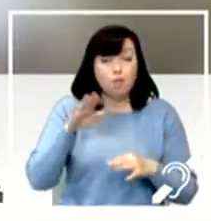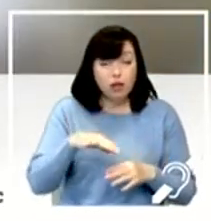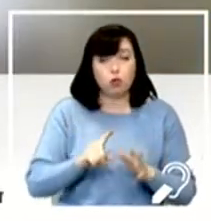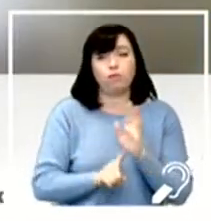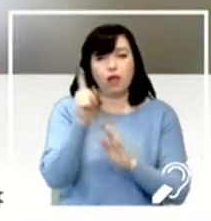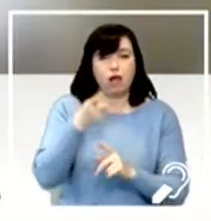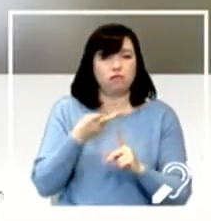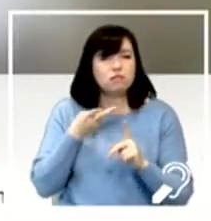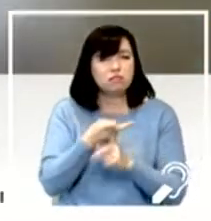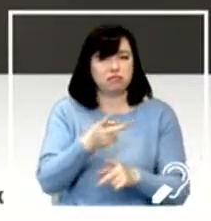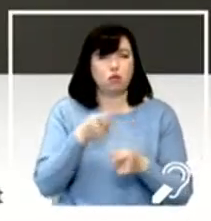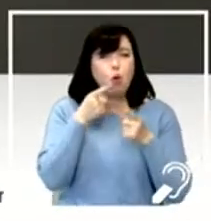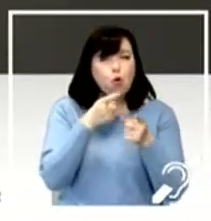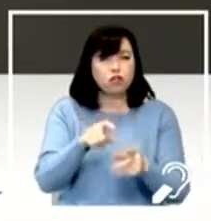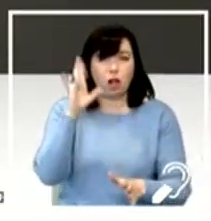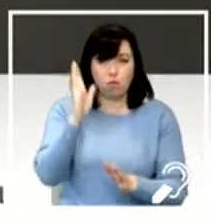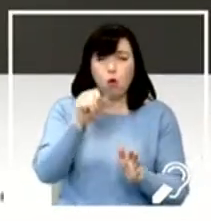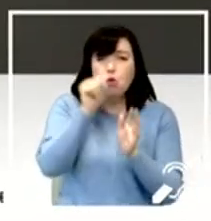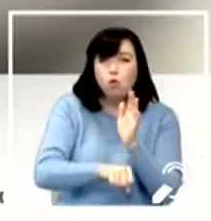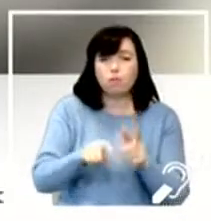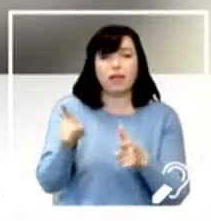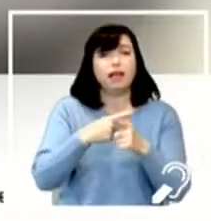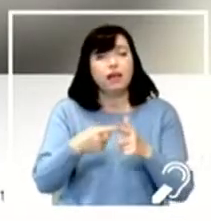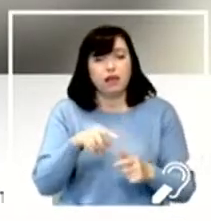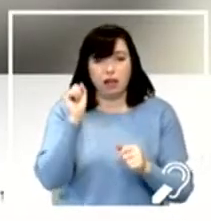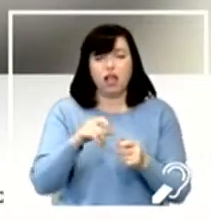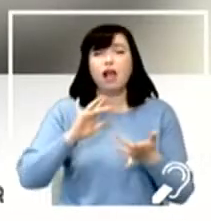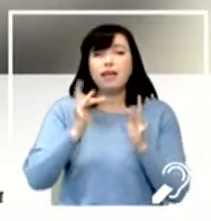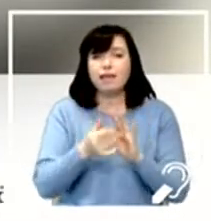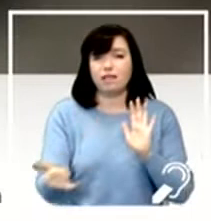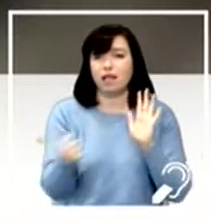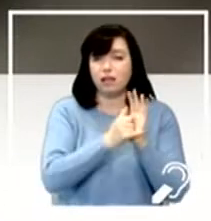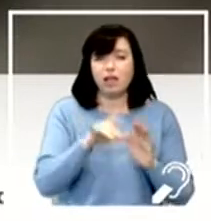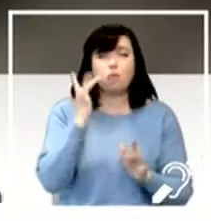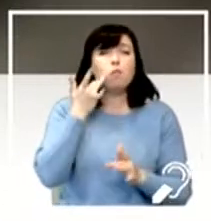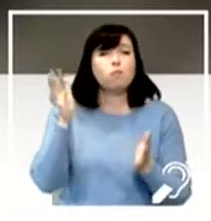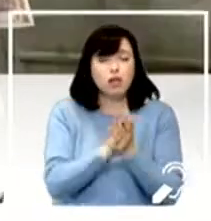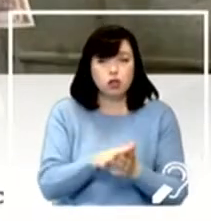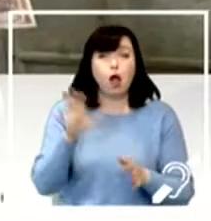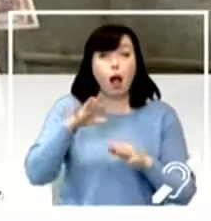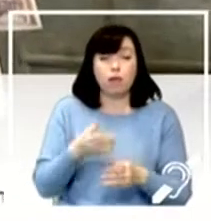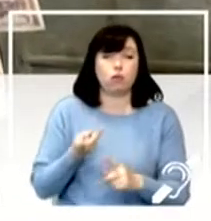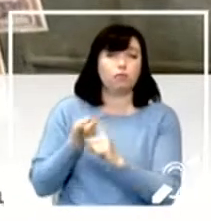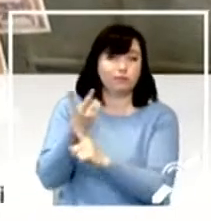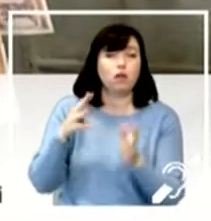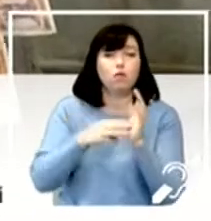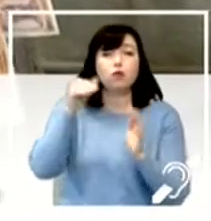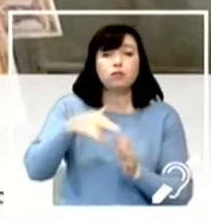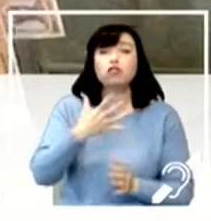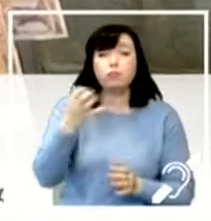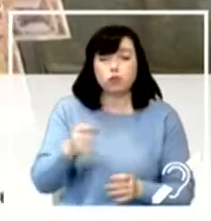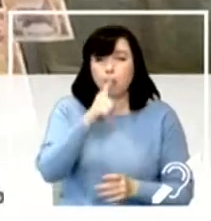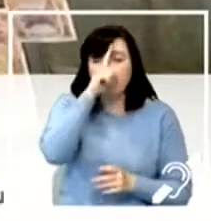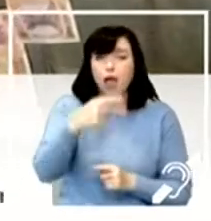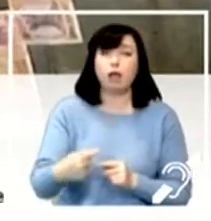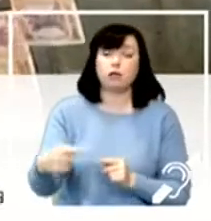la amenințări cu moartea, dar și cu publicarea pozelor și a cerut victimei suma de 8.500 de euro. După o lună de hărțuire, femeia